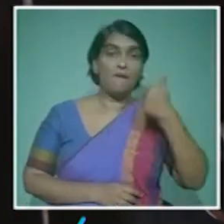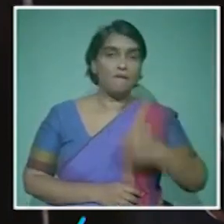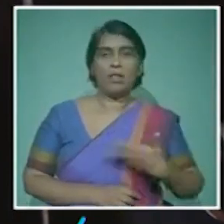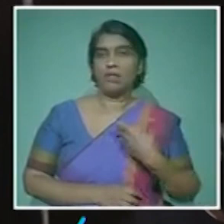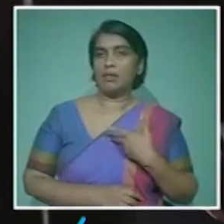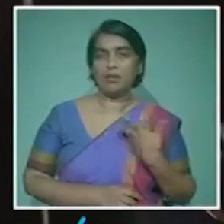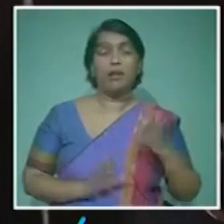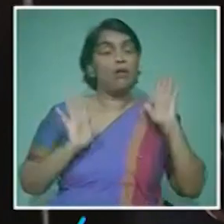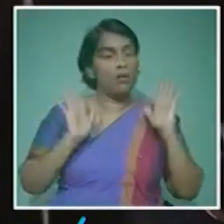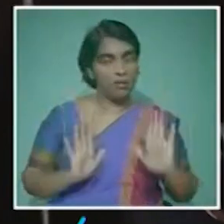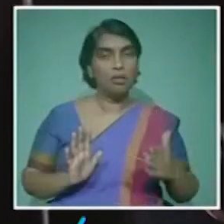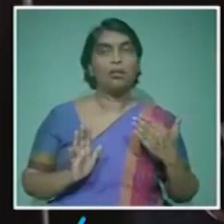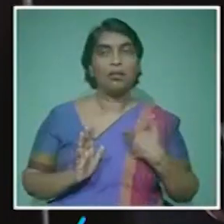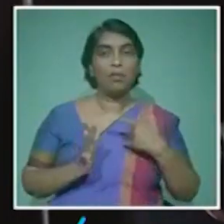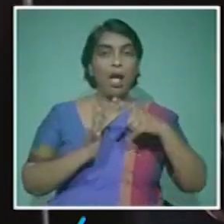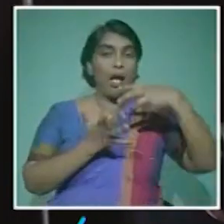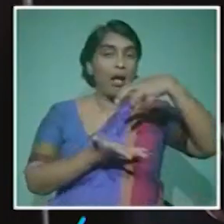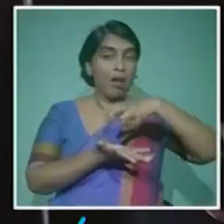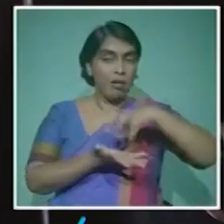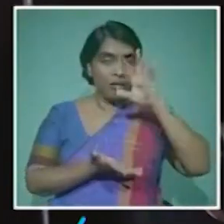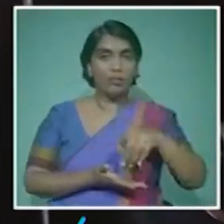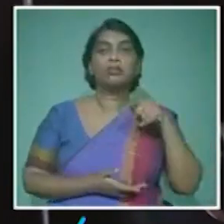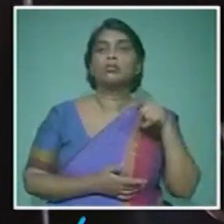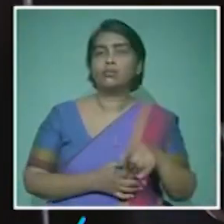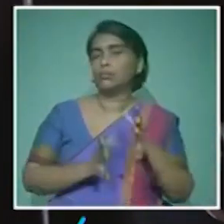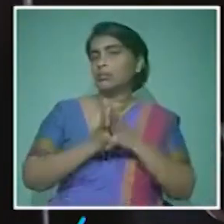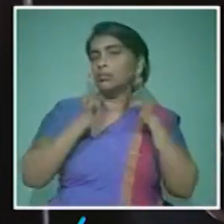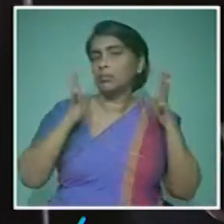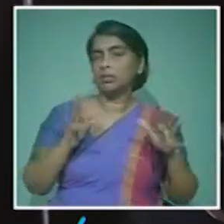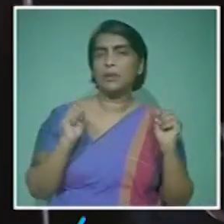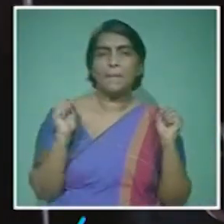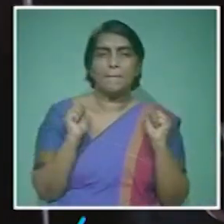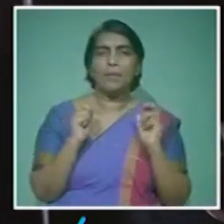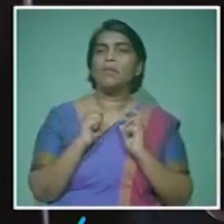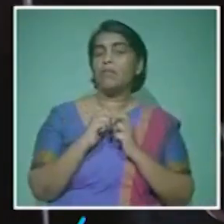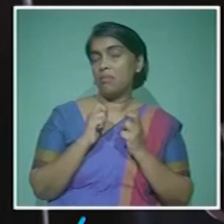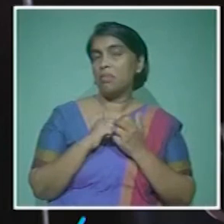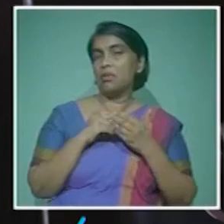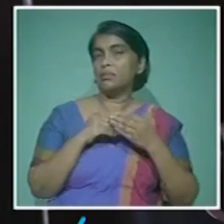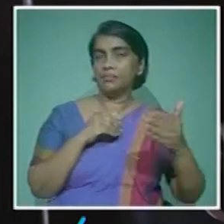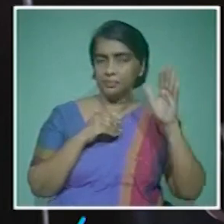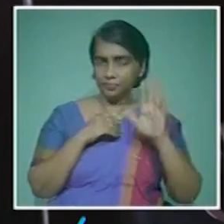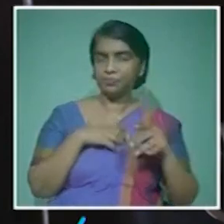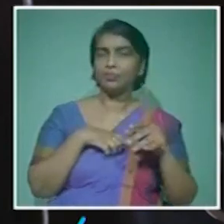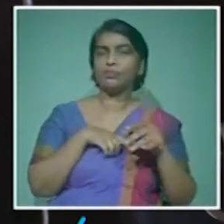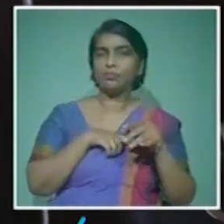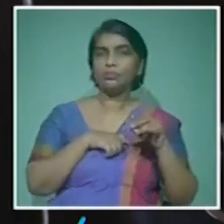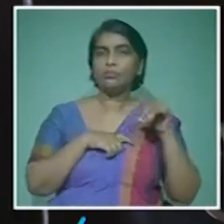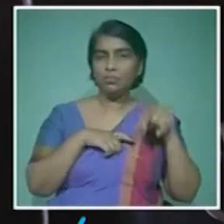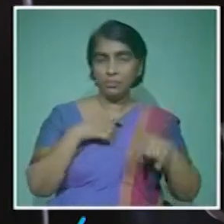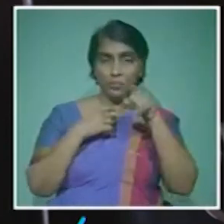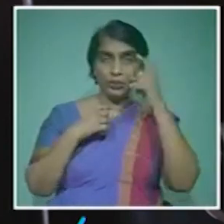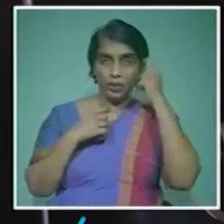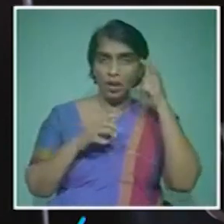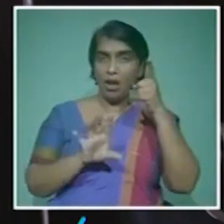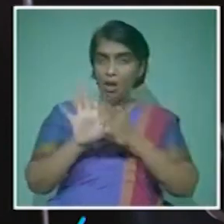නැහැ. නමුත් දූපත් රටක් හැටියට මේකෙන් ඉතාමත්ම භයානක බලපෑමකට අපි ලක් වෙලා තියෙනවා. දැන් ඔබතුමා දන්නවා